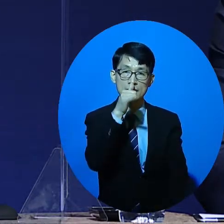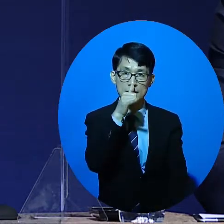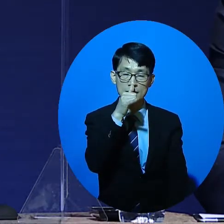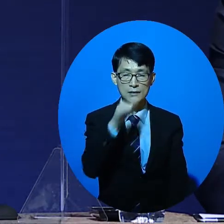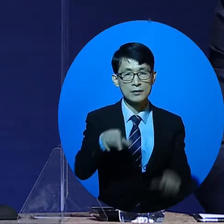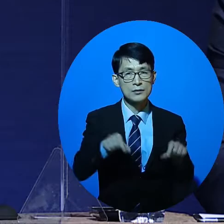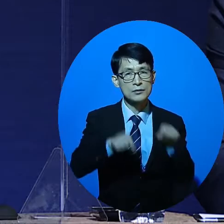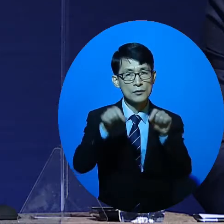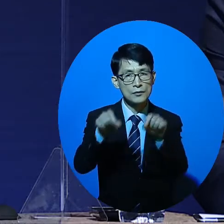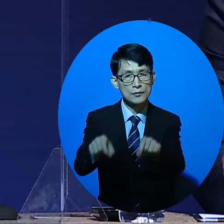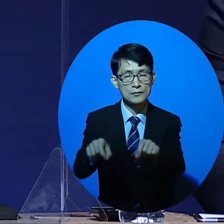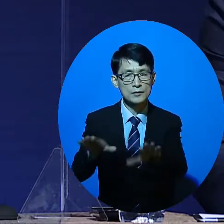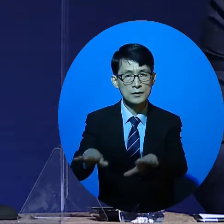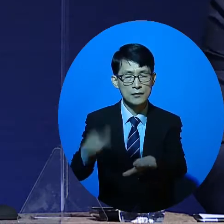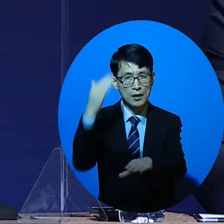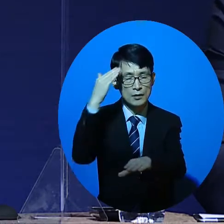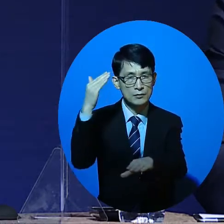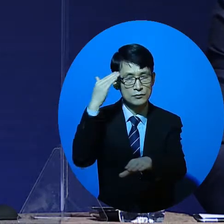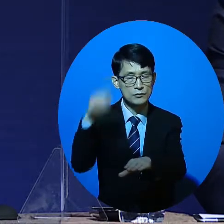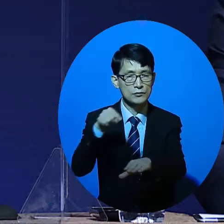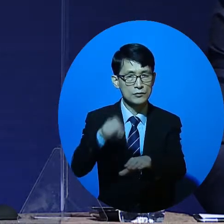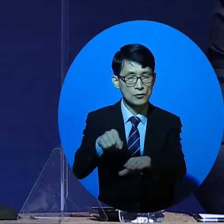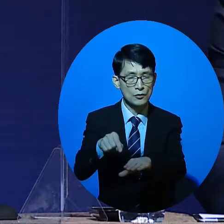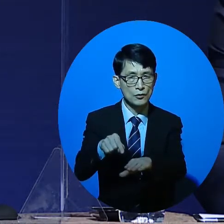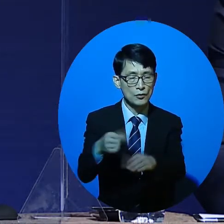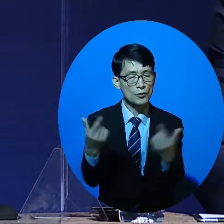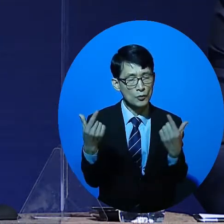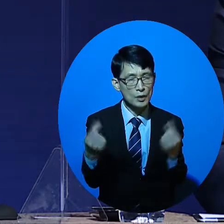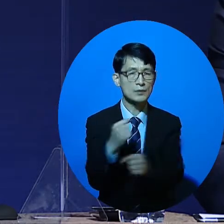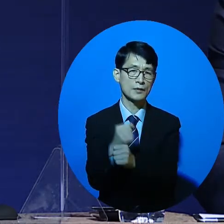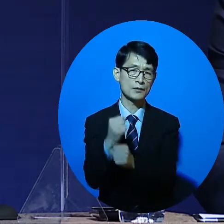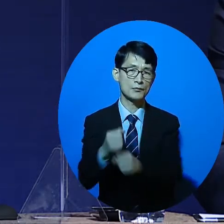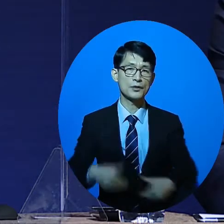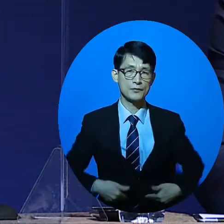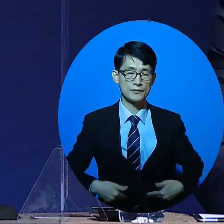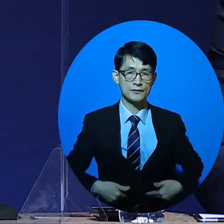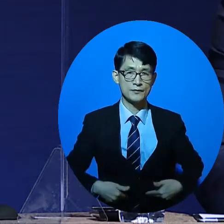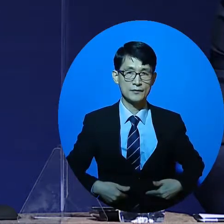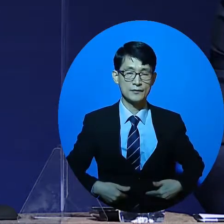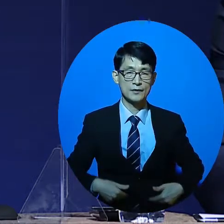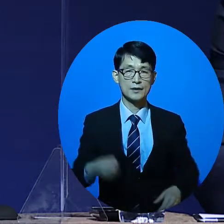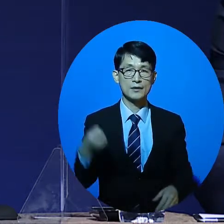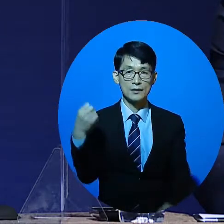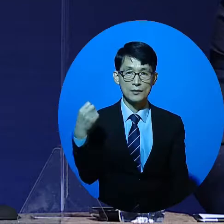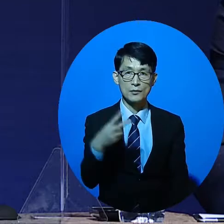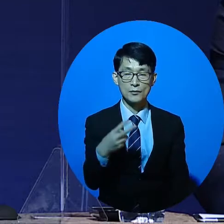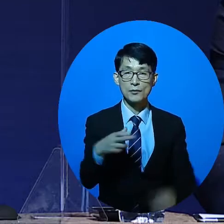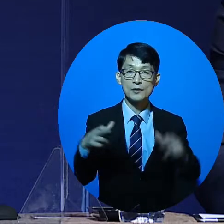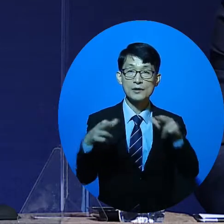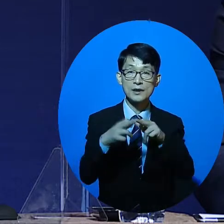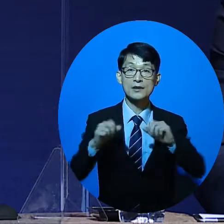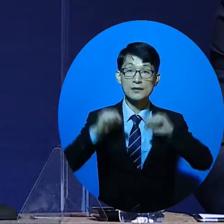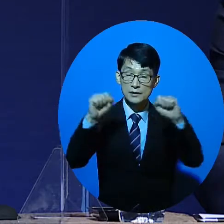않겠나. 그렇게 되고요. 지금 현재 보면은 국민체육센터라든지 우리 장애인 체육에 관련된 부분들